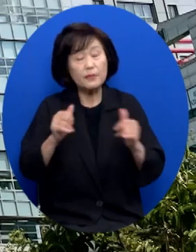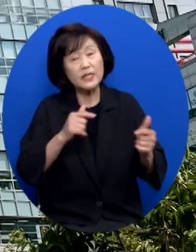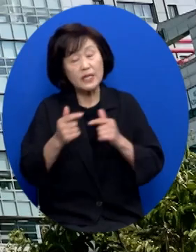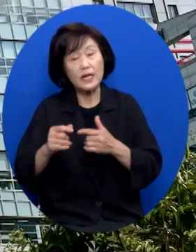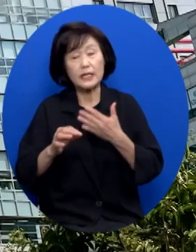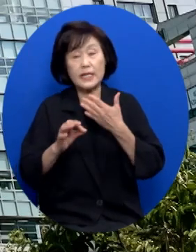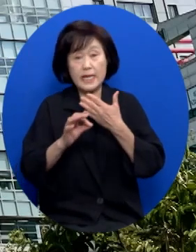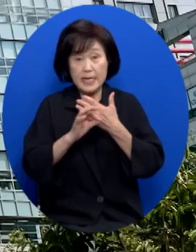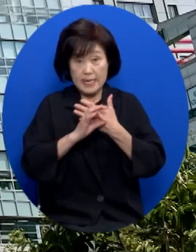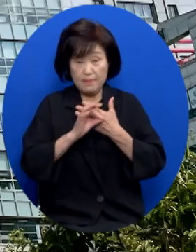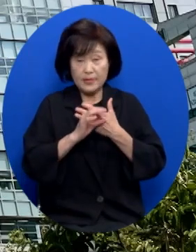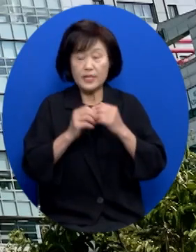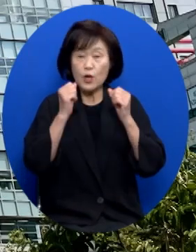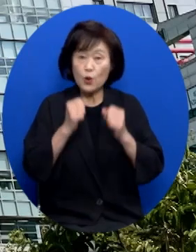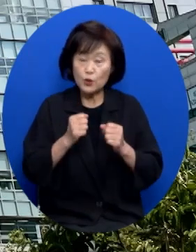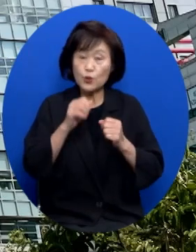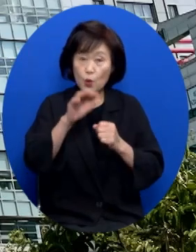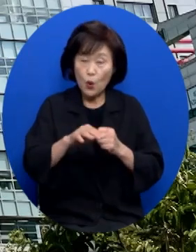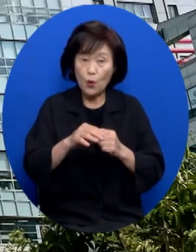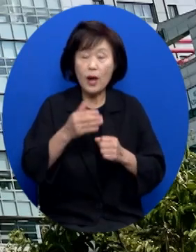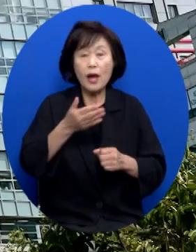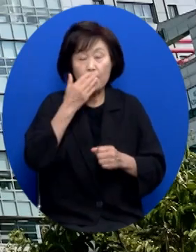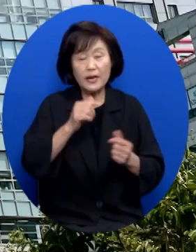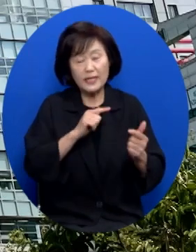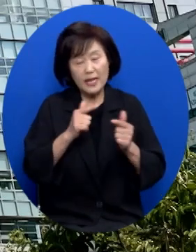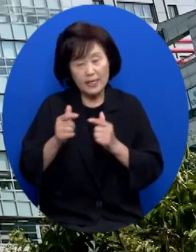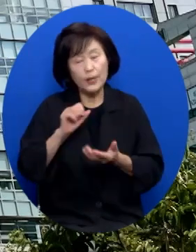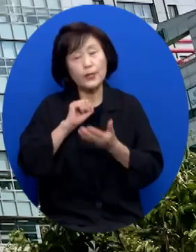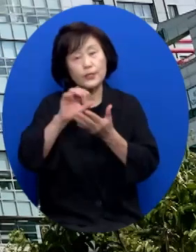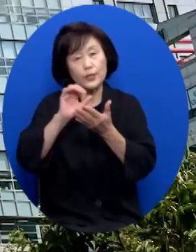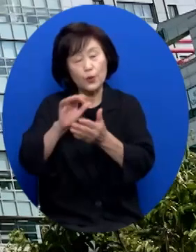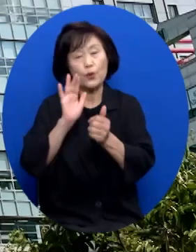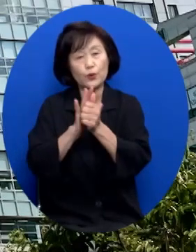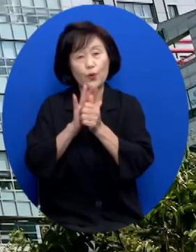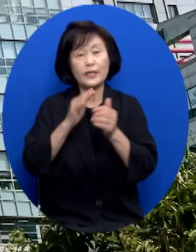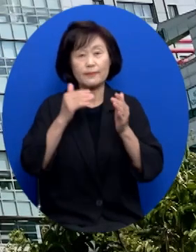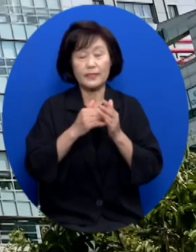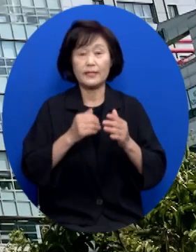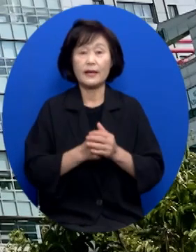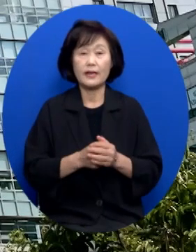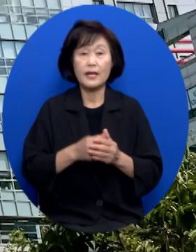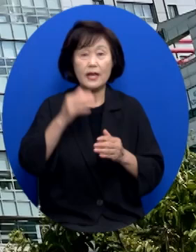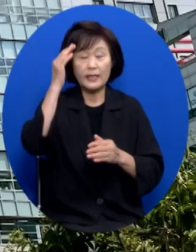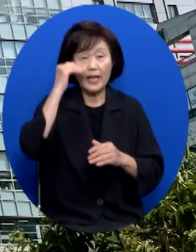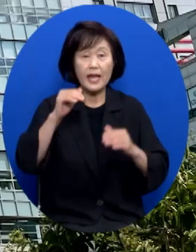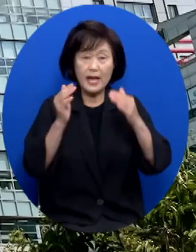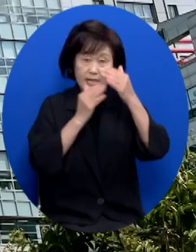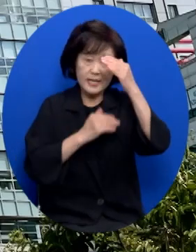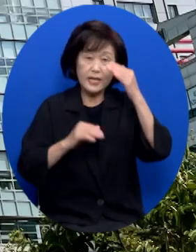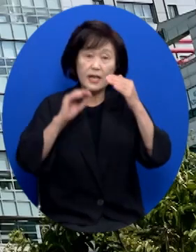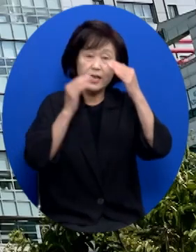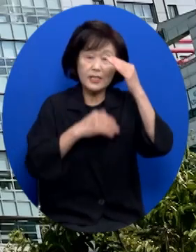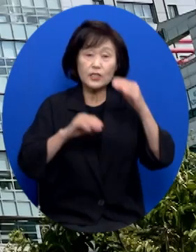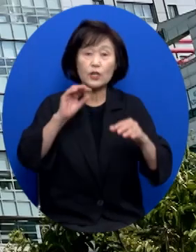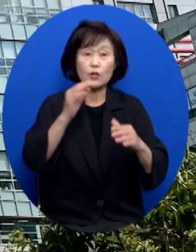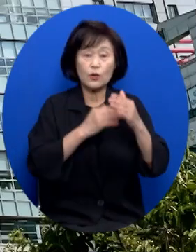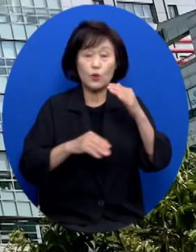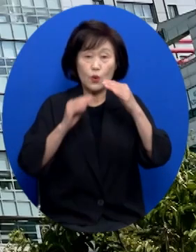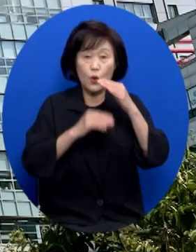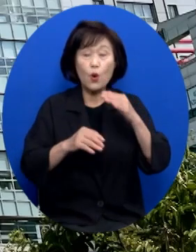거주지를 제공하고 식량 키트를 선물했습니다. 대한성공회가